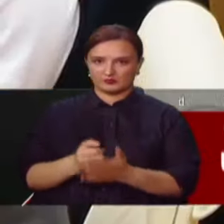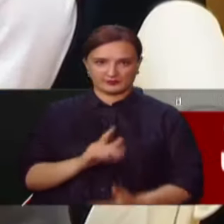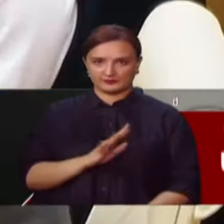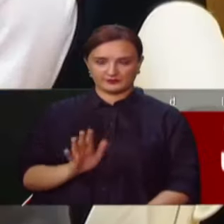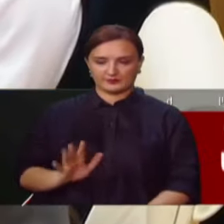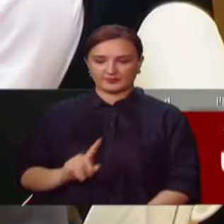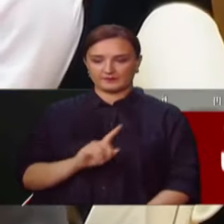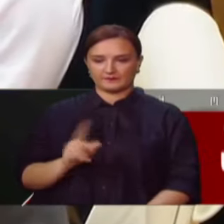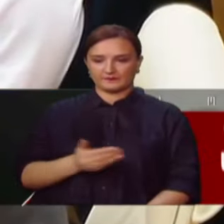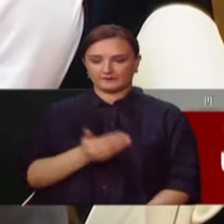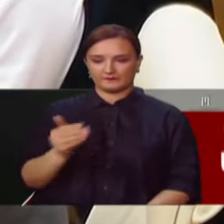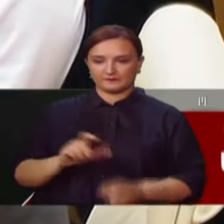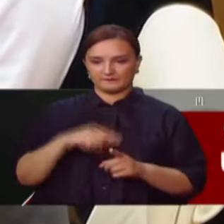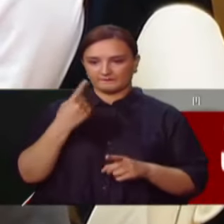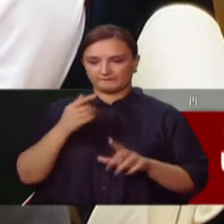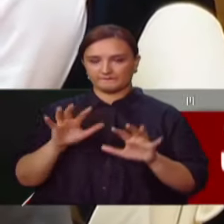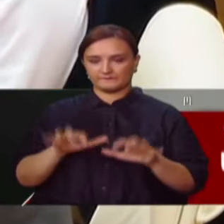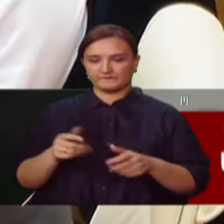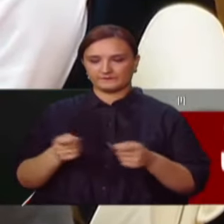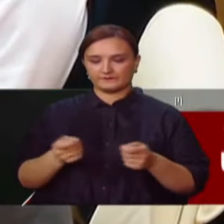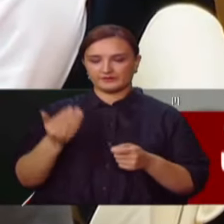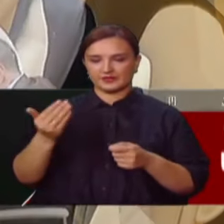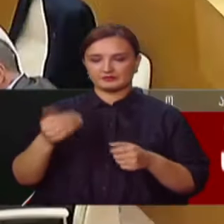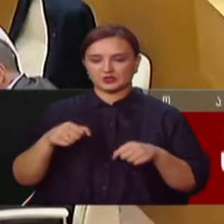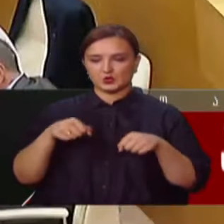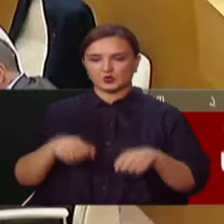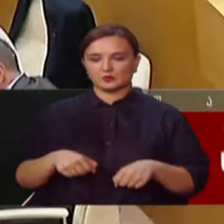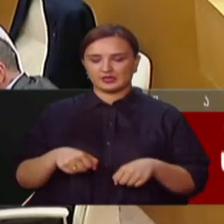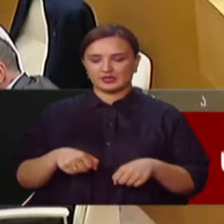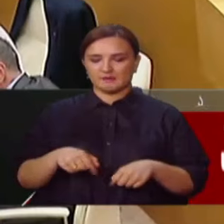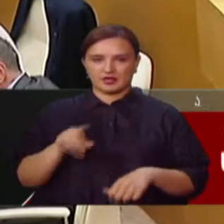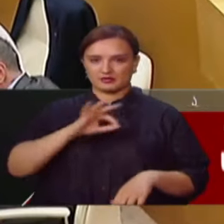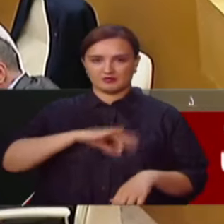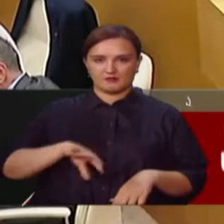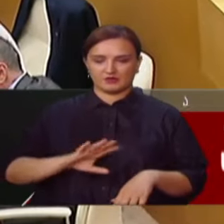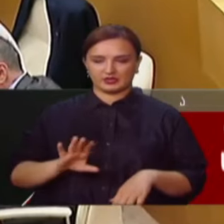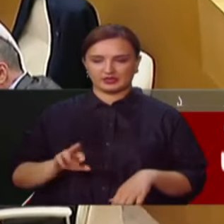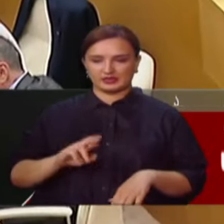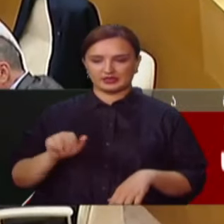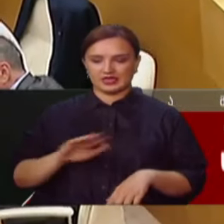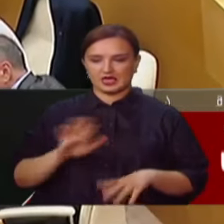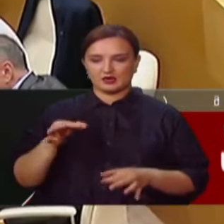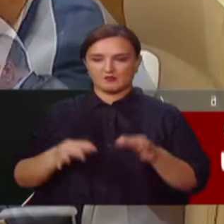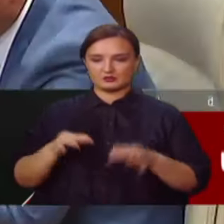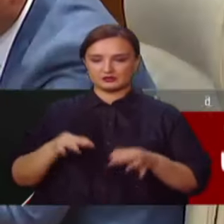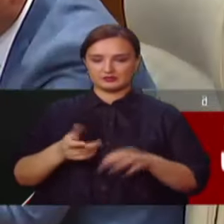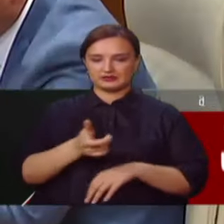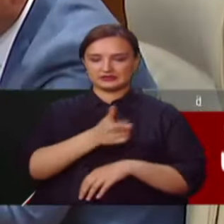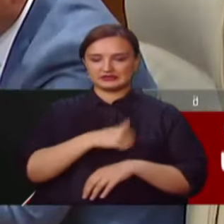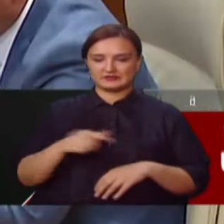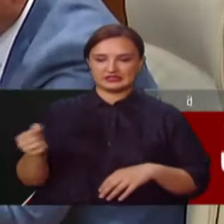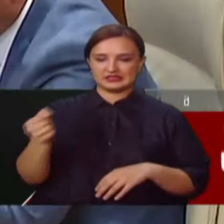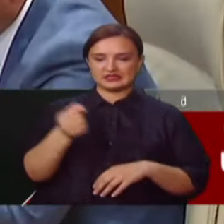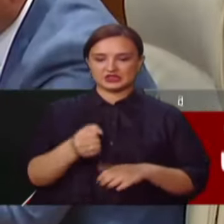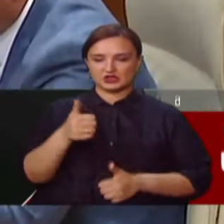მიიყვანა. თუმცა მათი თქმით, პრეზიდენტმა მისი ექსკლუზიური უფლებამოსილება არ გამოიყენა და არამოსამართლე წევრის